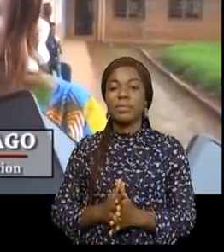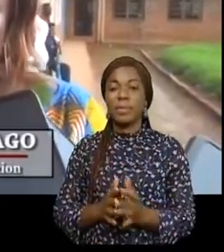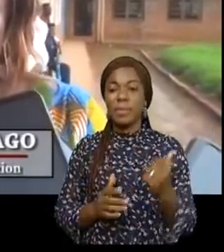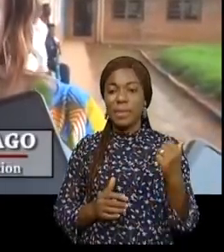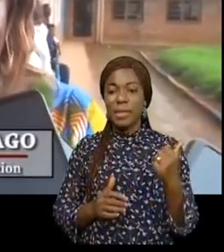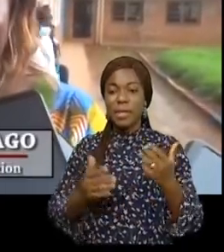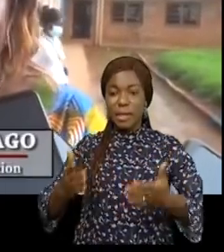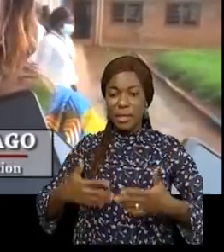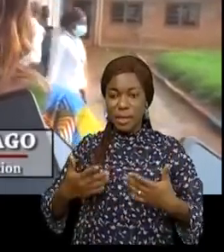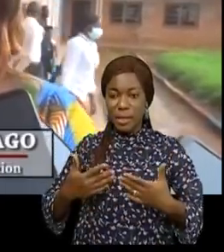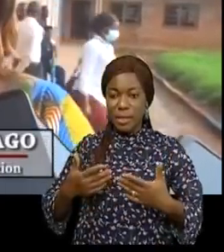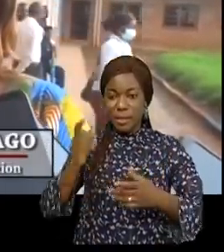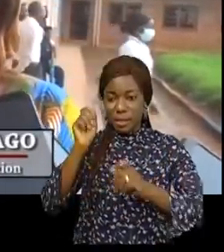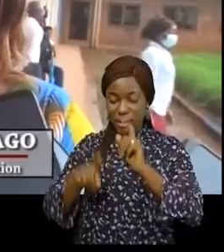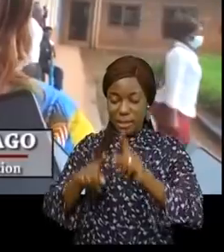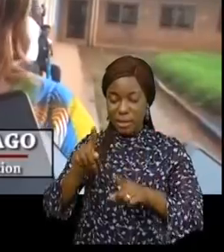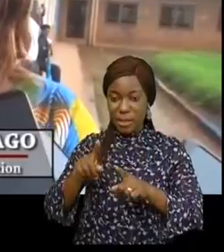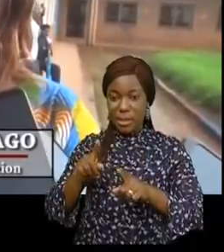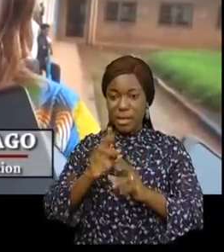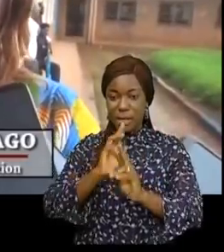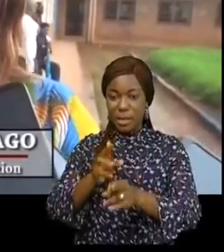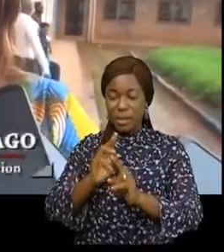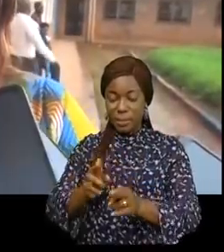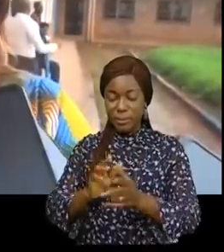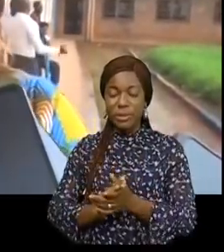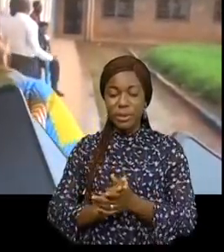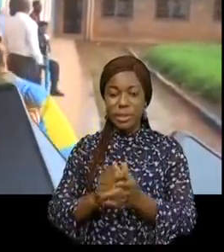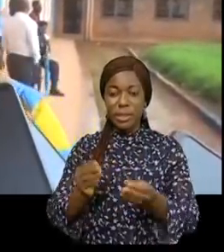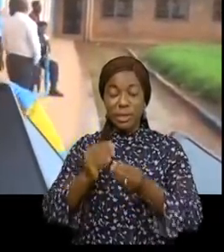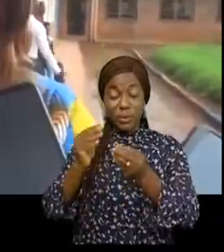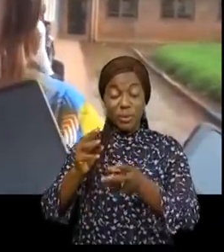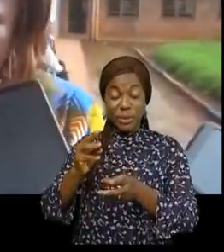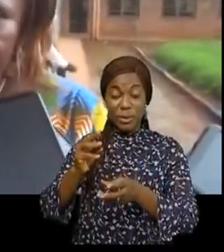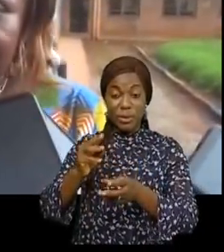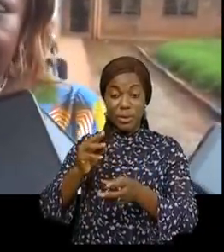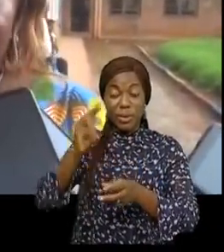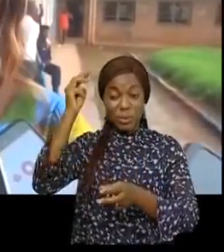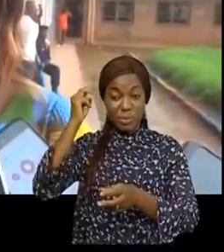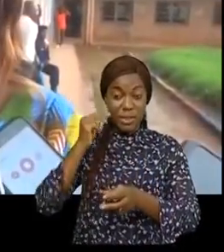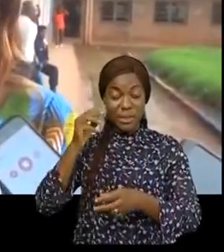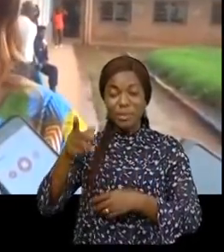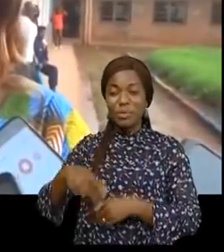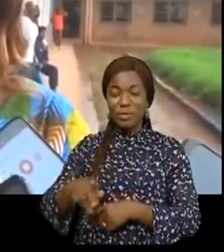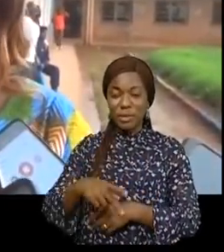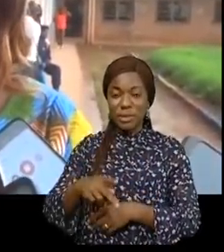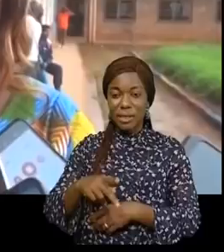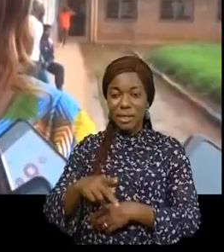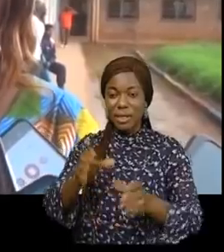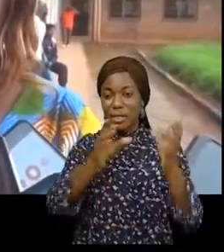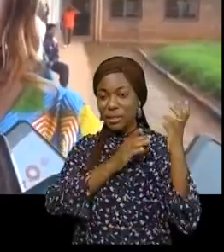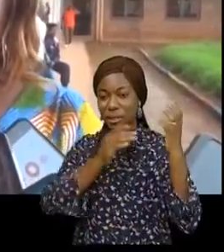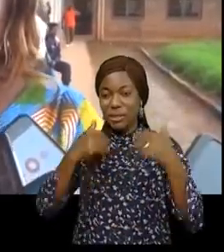réponses que vient de donner le ministre provincial et à la charge de la santé. Ce ne sont pas des questions